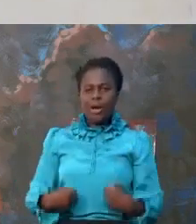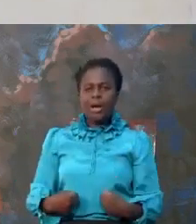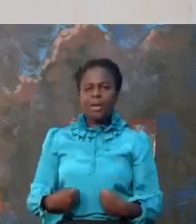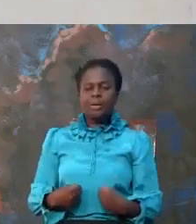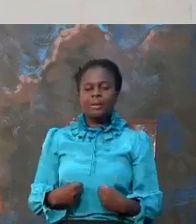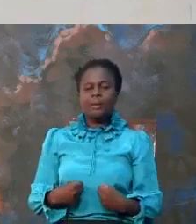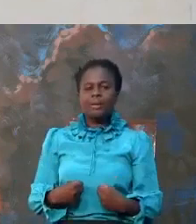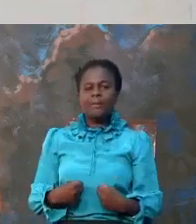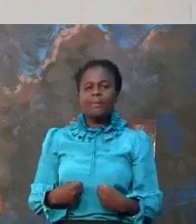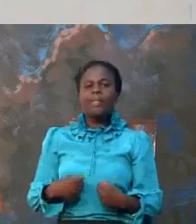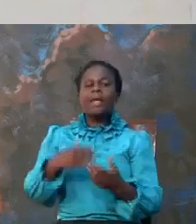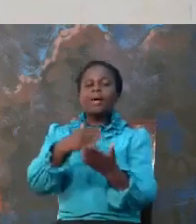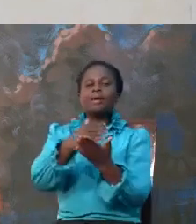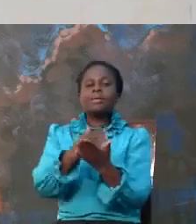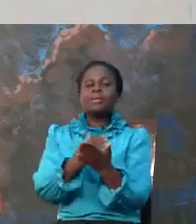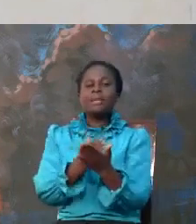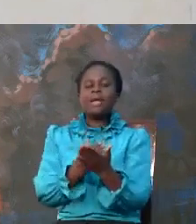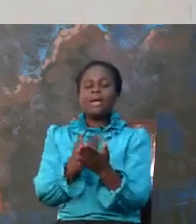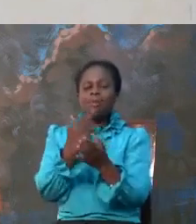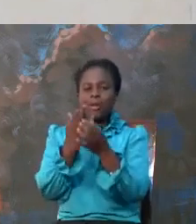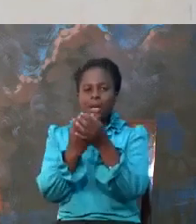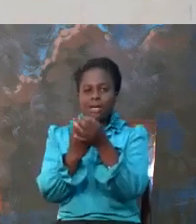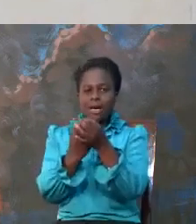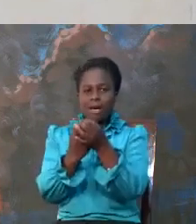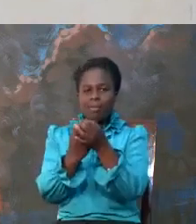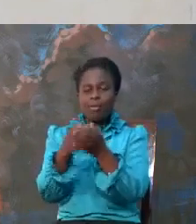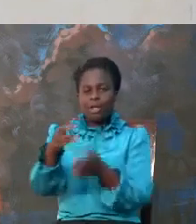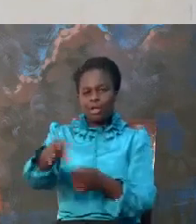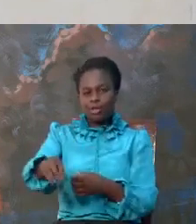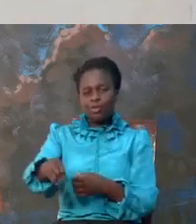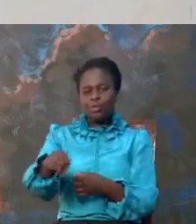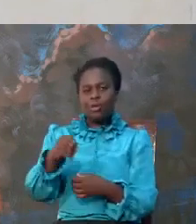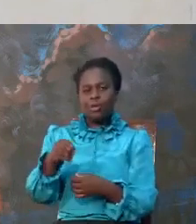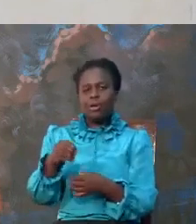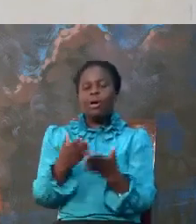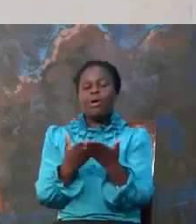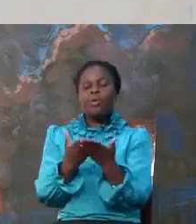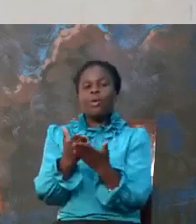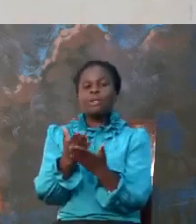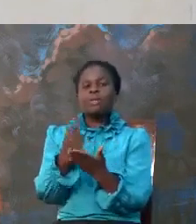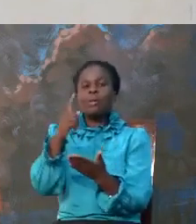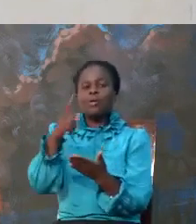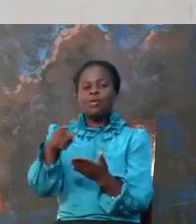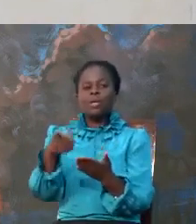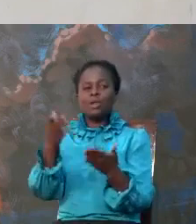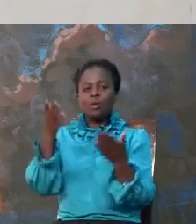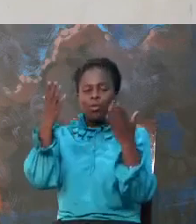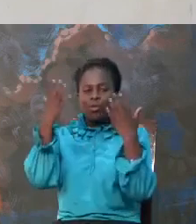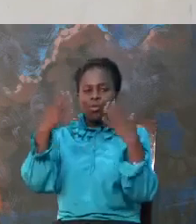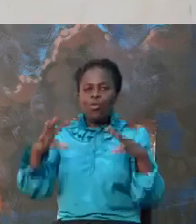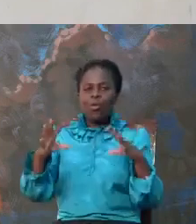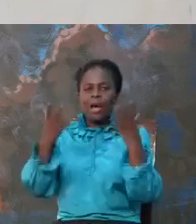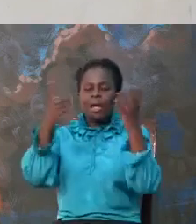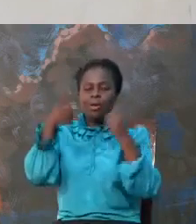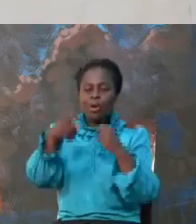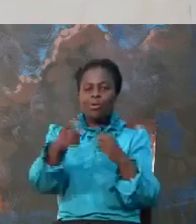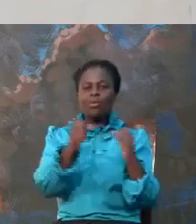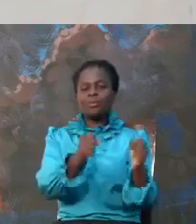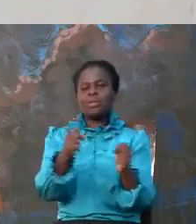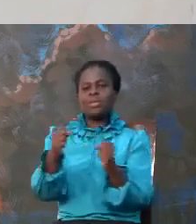kuona vizuri, sehemu ya damu ilichukuliwa kwa sababu ndio uhai wa mtenda